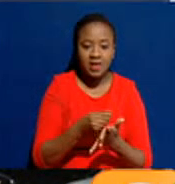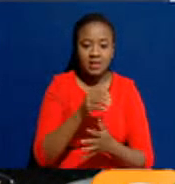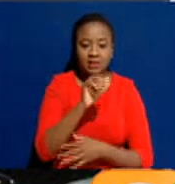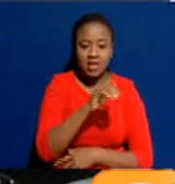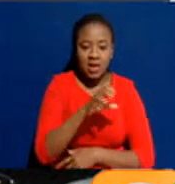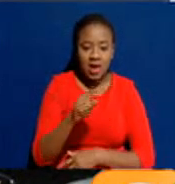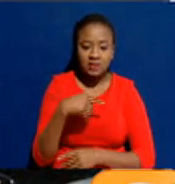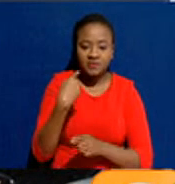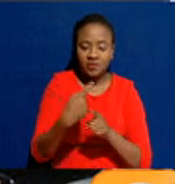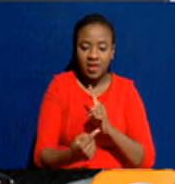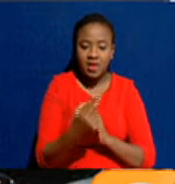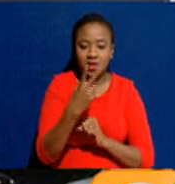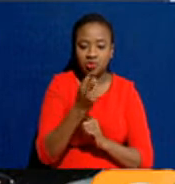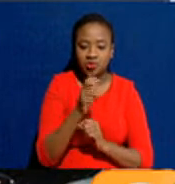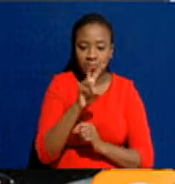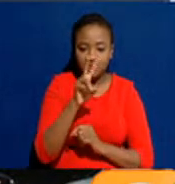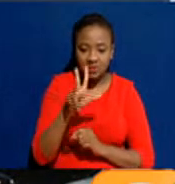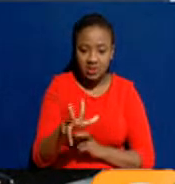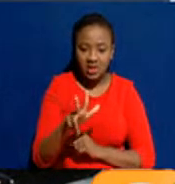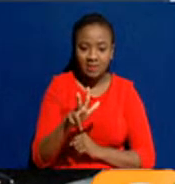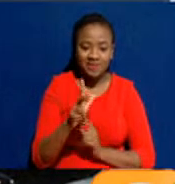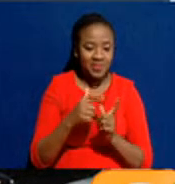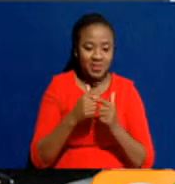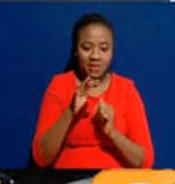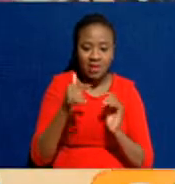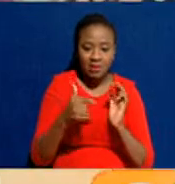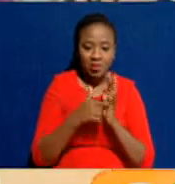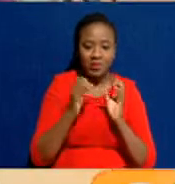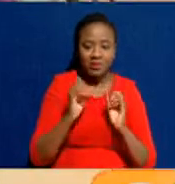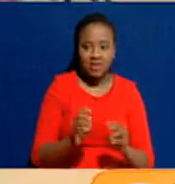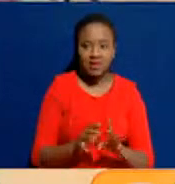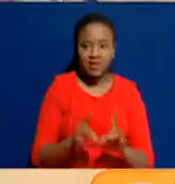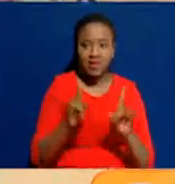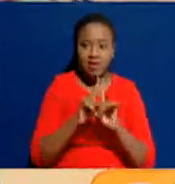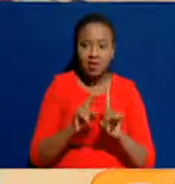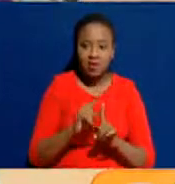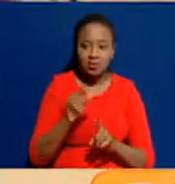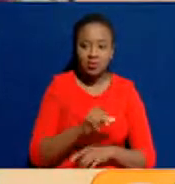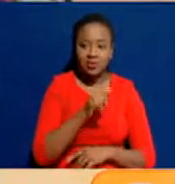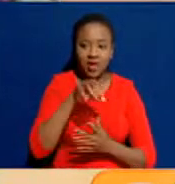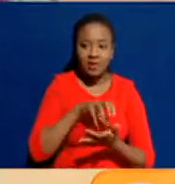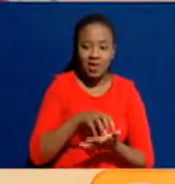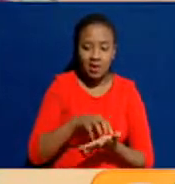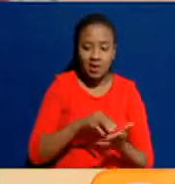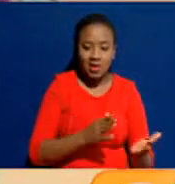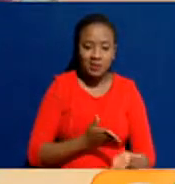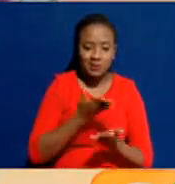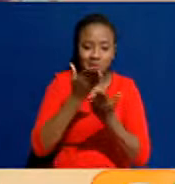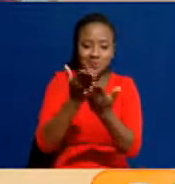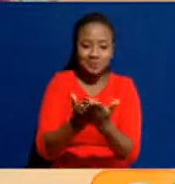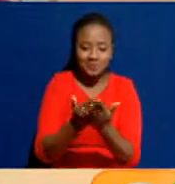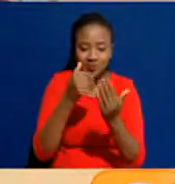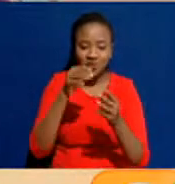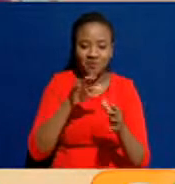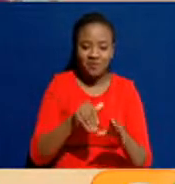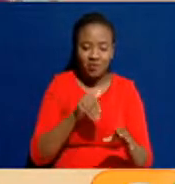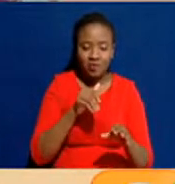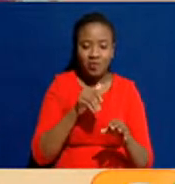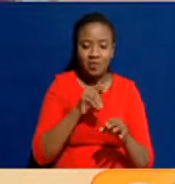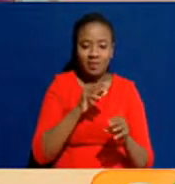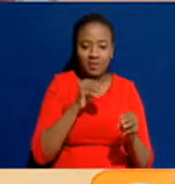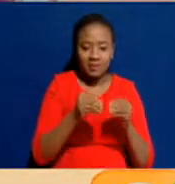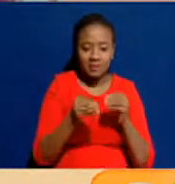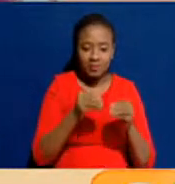mwaka 2023 haina maana. Kesi ingine iliyowasilishwa na seneta wa Busia